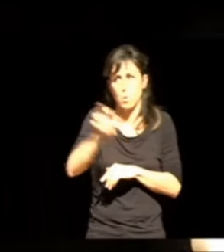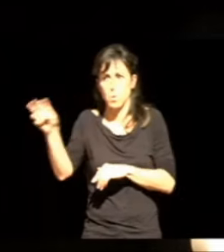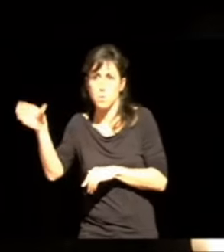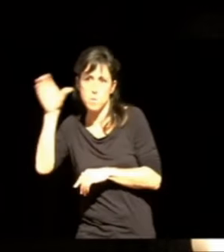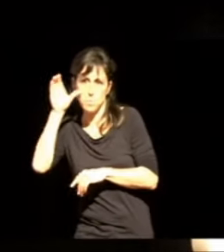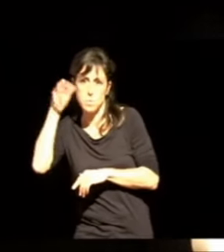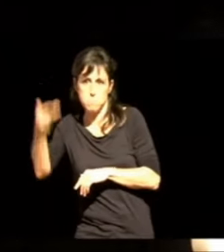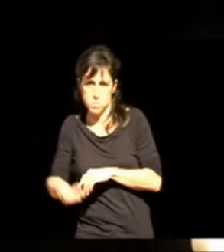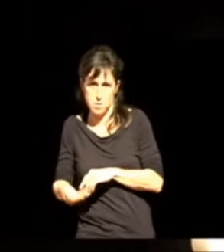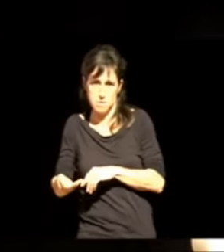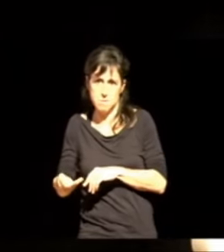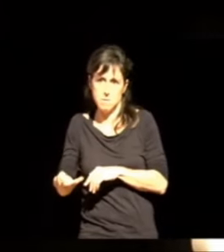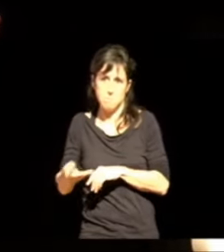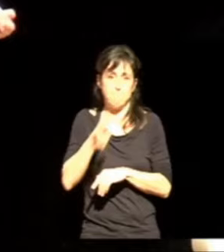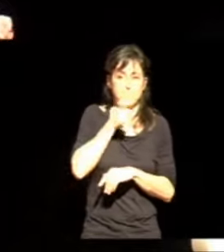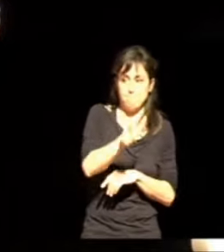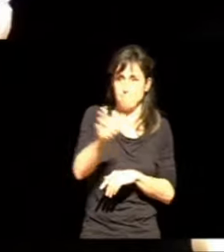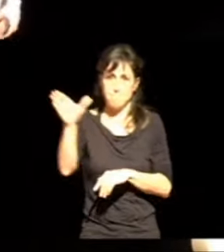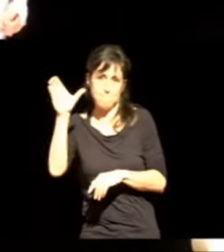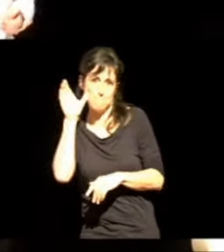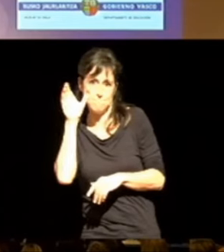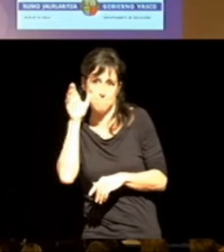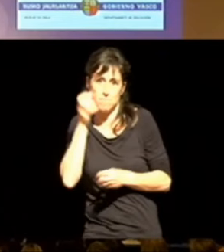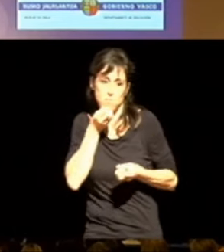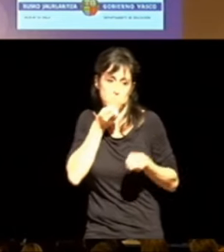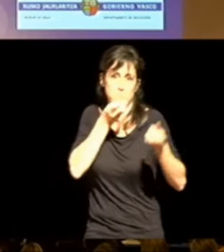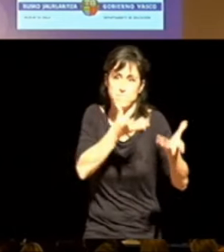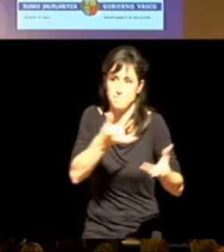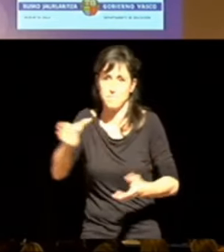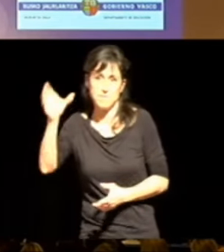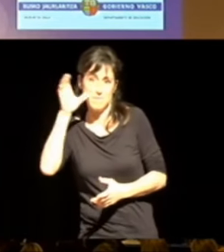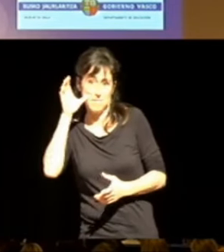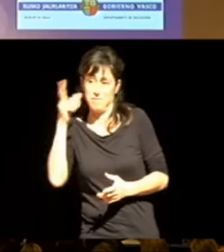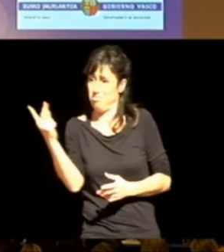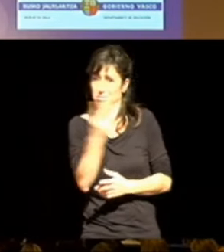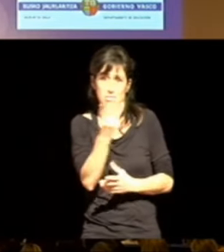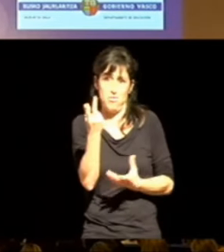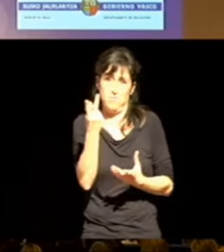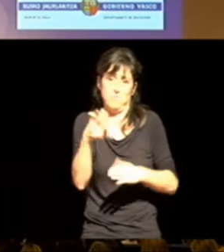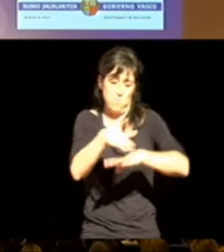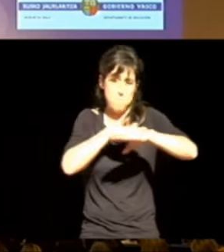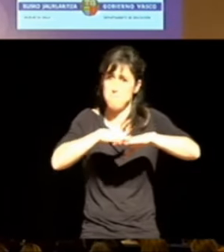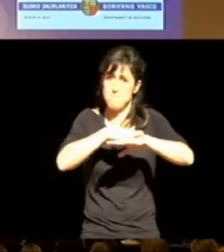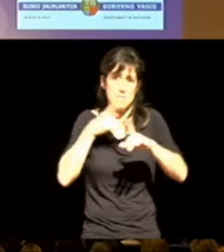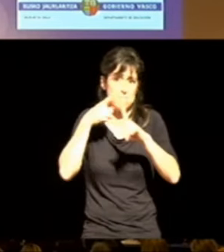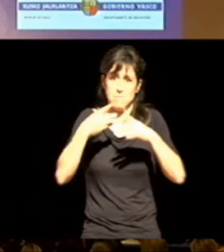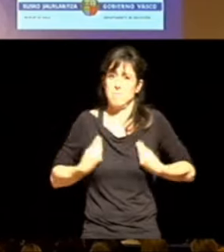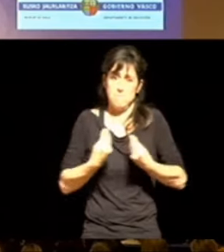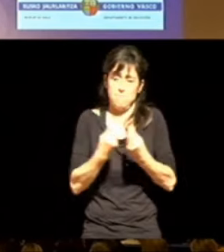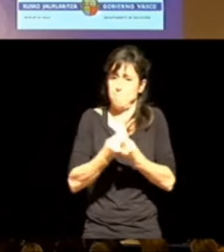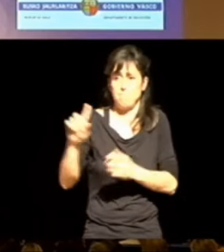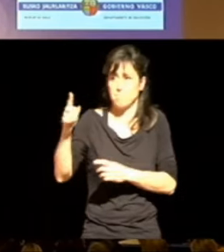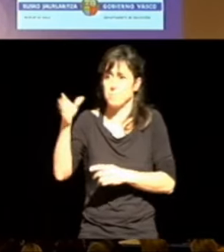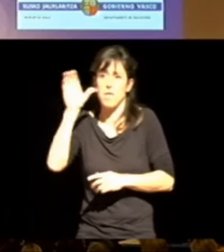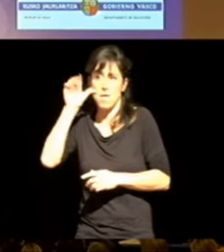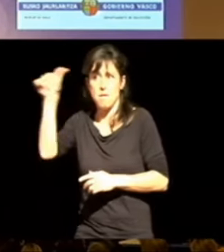garrantzia. Hitza eta entzutea, hain zuzen ere, bizikidetzaren klabeak dira, ez? Entzuten jakitea